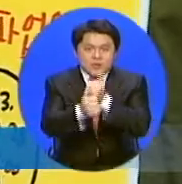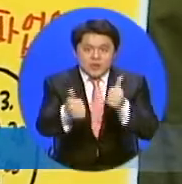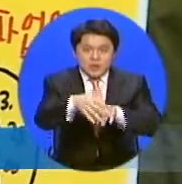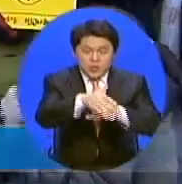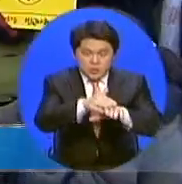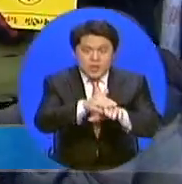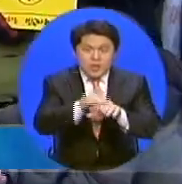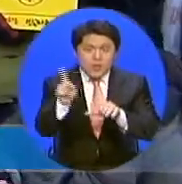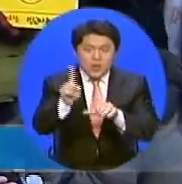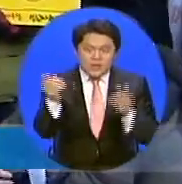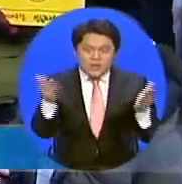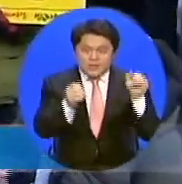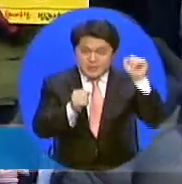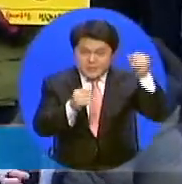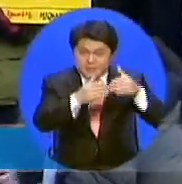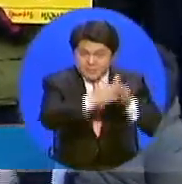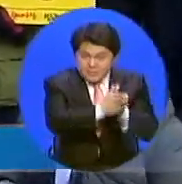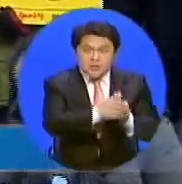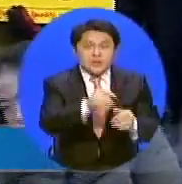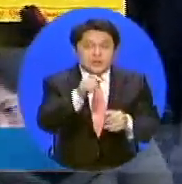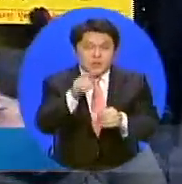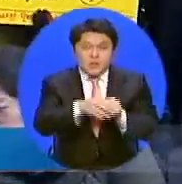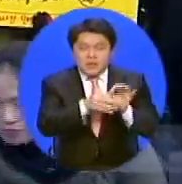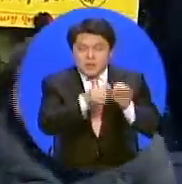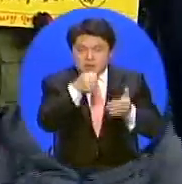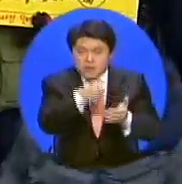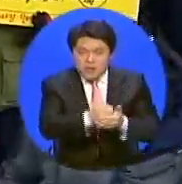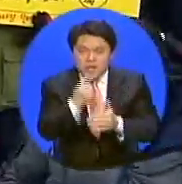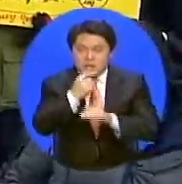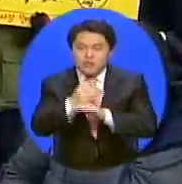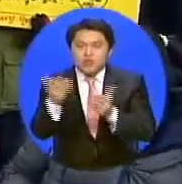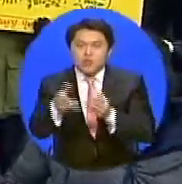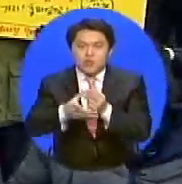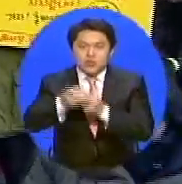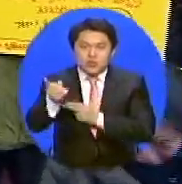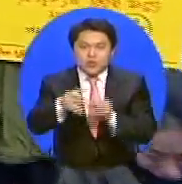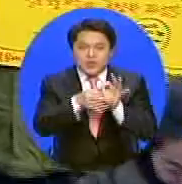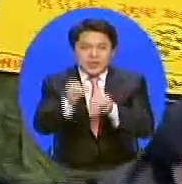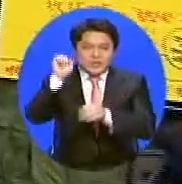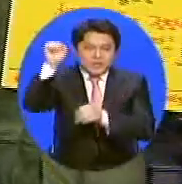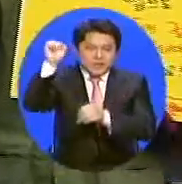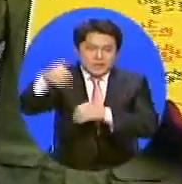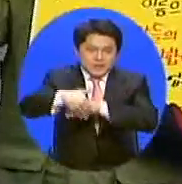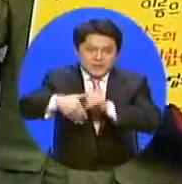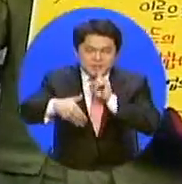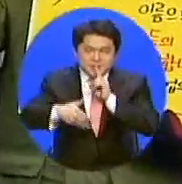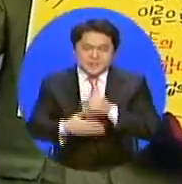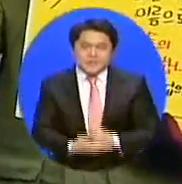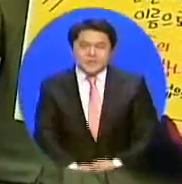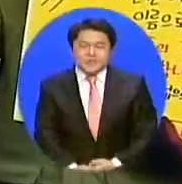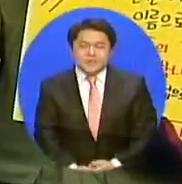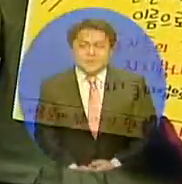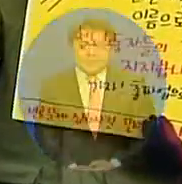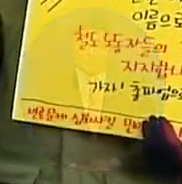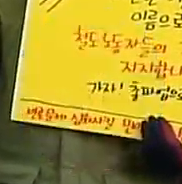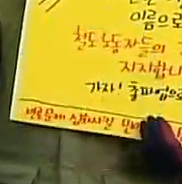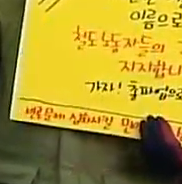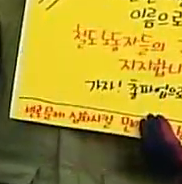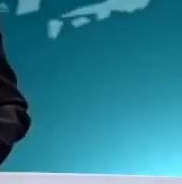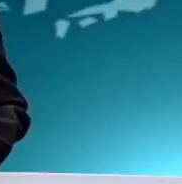가운데 민주노총은 계속 파업을 이어갈 것이라고 밝혔습니다. 복지TV 뉴스 배상훈입니다.